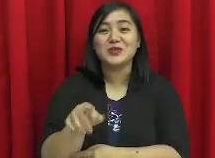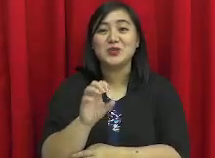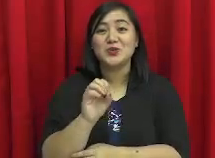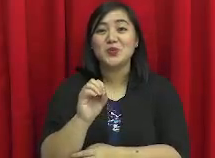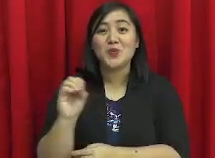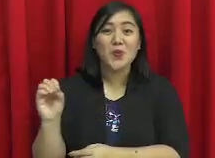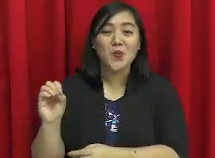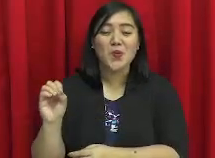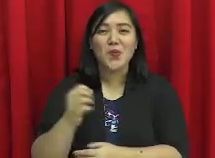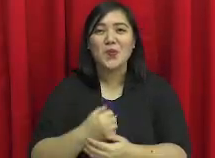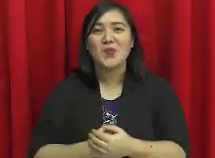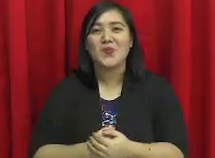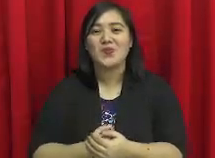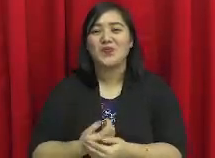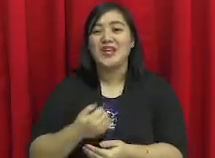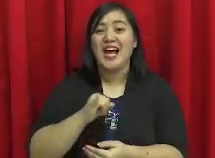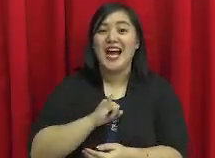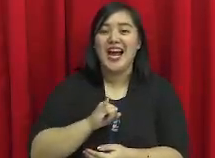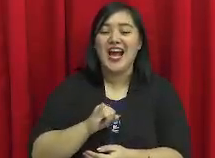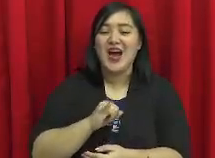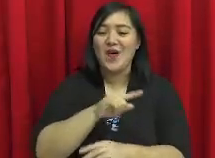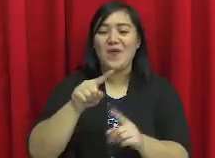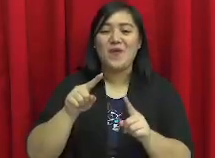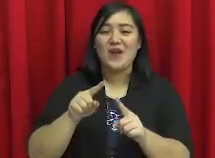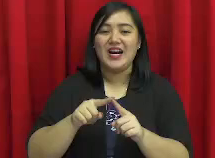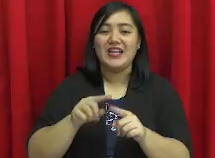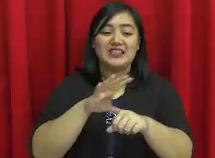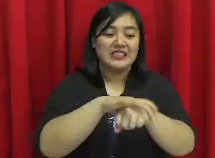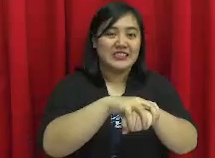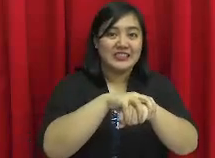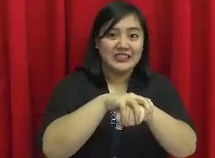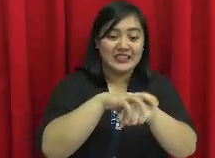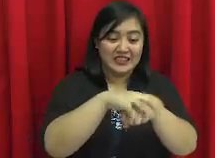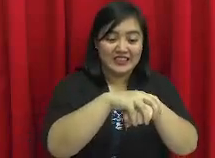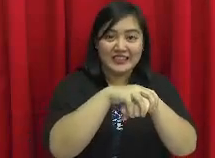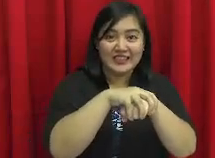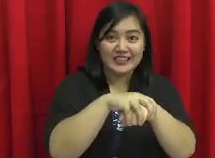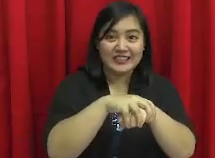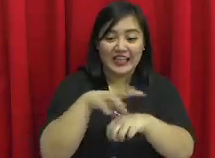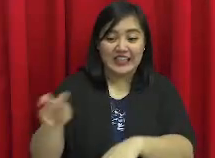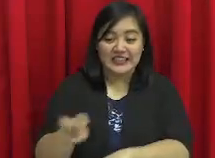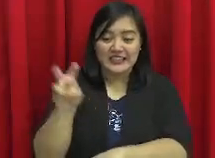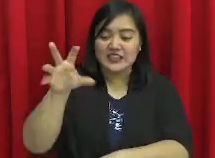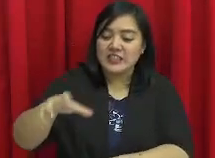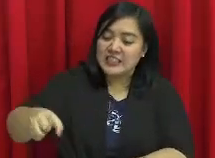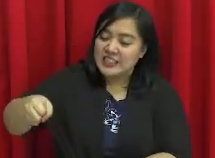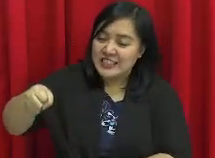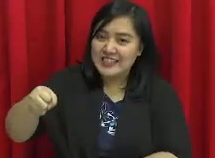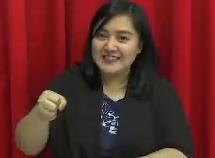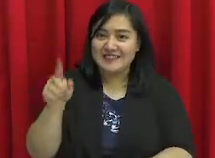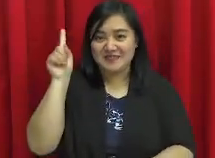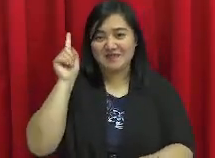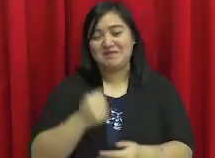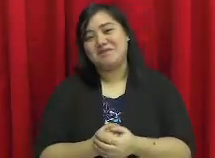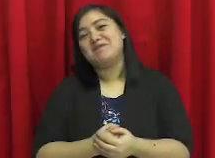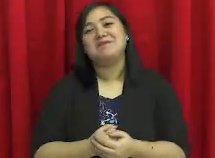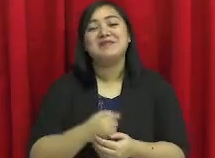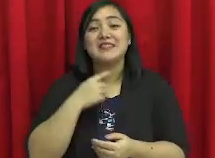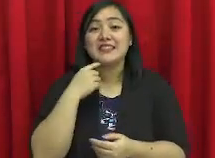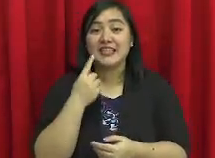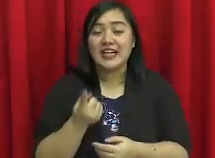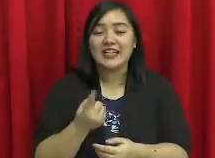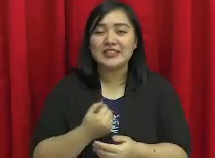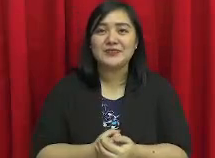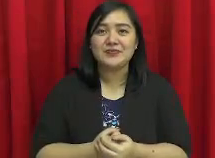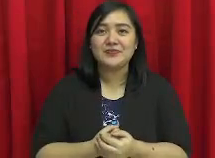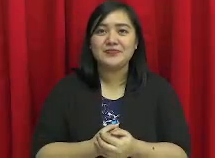to, pipigayin ko talaga to. Oh, di ba? Oh, kaya yung sabihin sa inyo, if the one who is responsible for